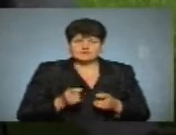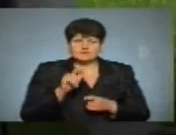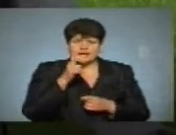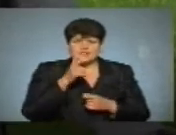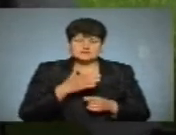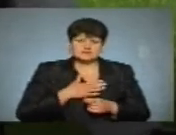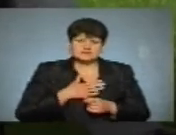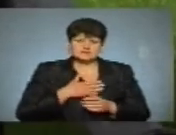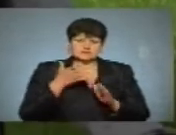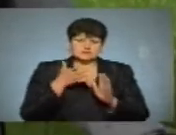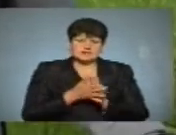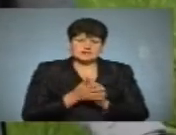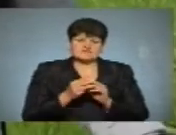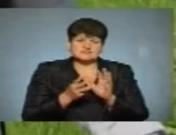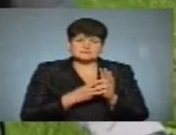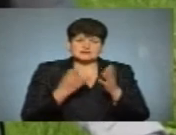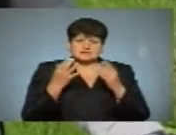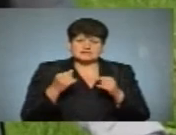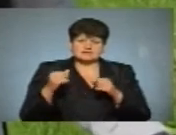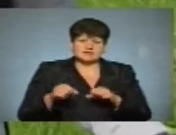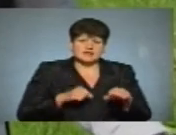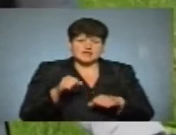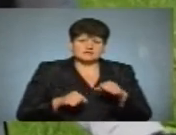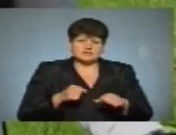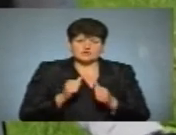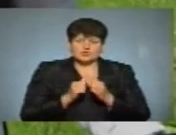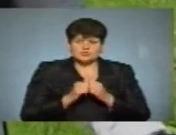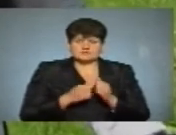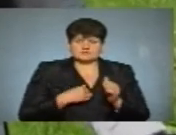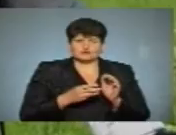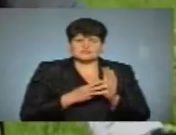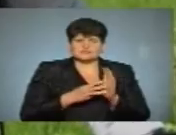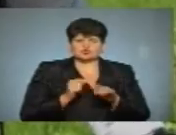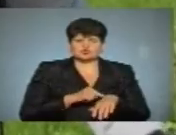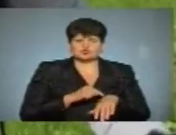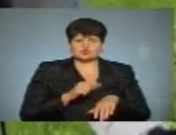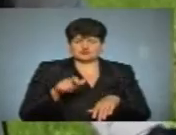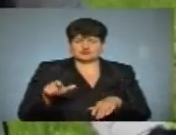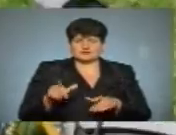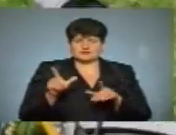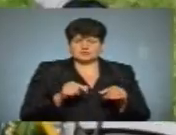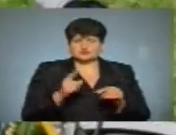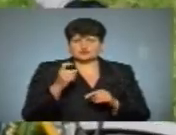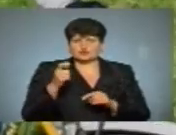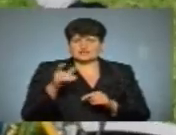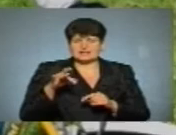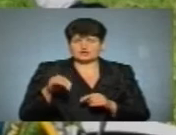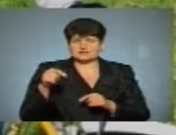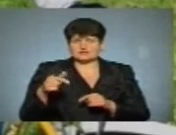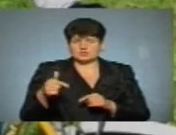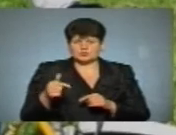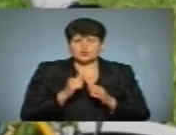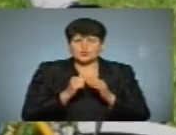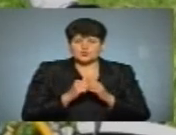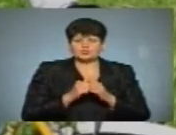нам обійшлося, ми 18 днів каталися, то нам обійшлося кожному, у нас 8 чоловік їхало, 100 євро і 1000 гривень. Кожну поїздку стараємося вже трошки